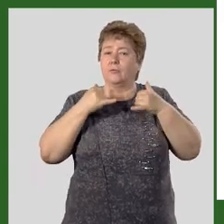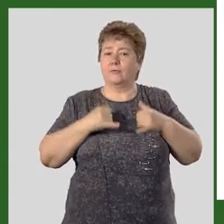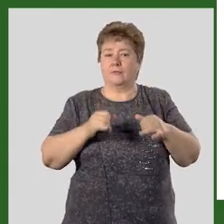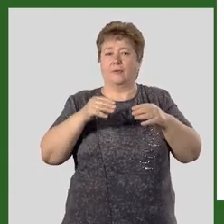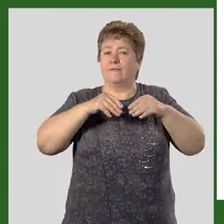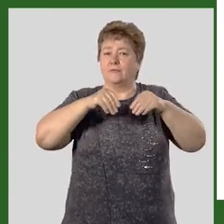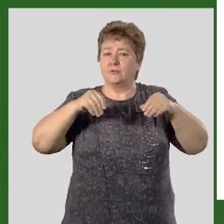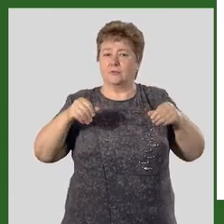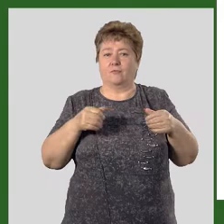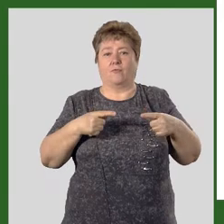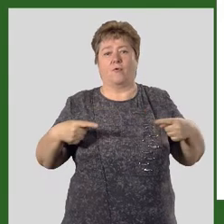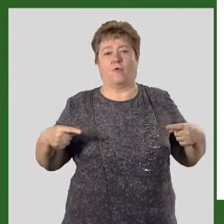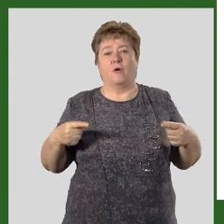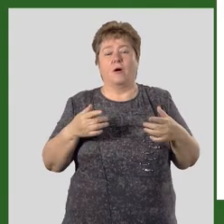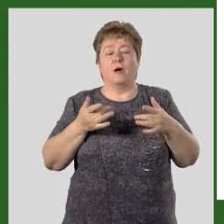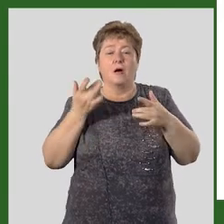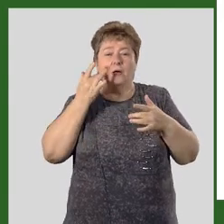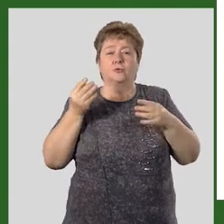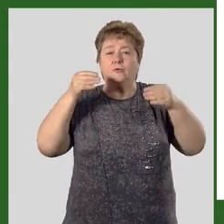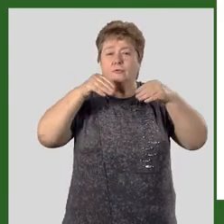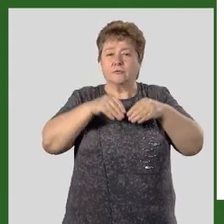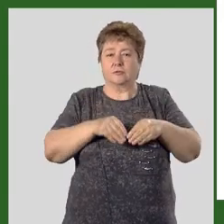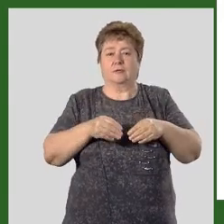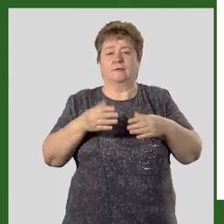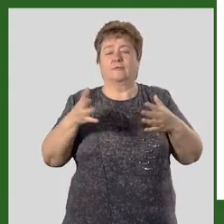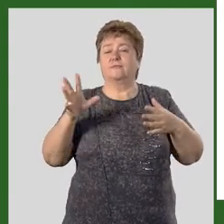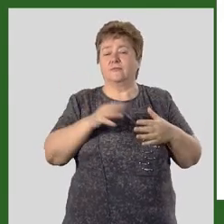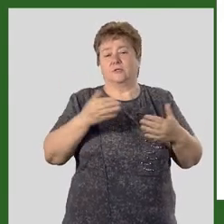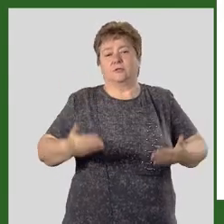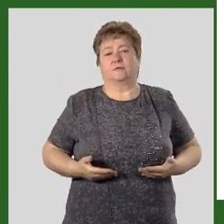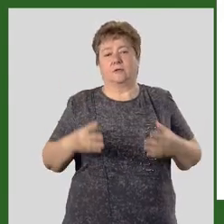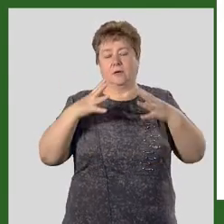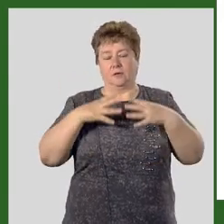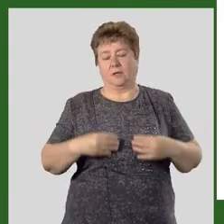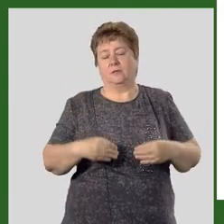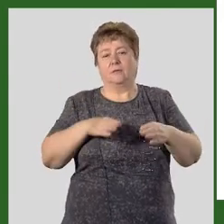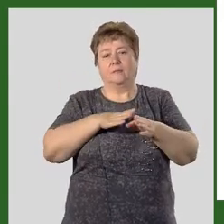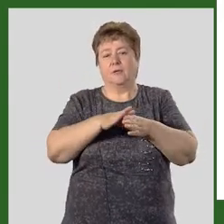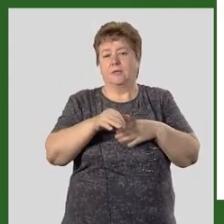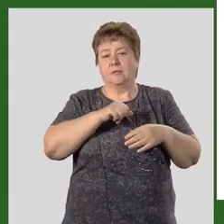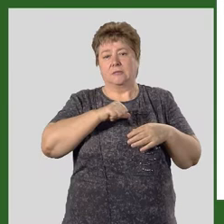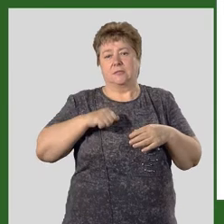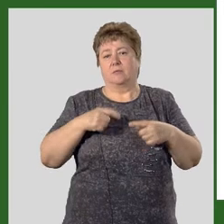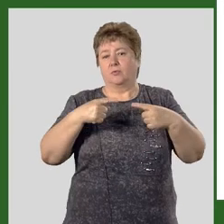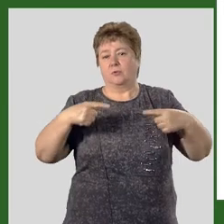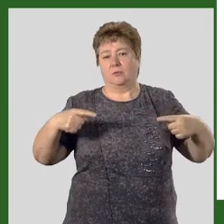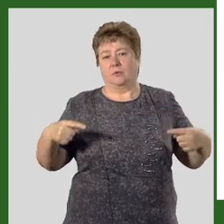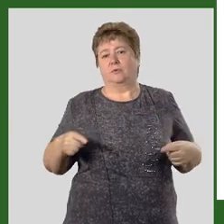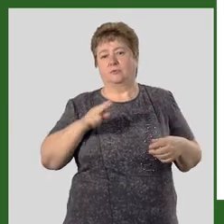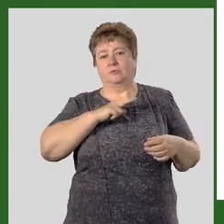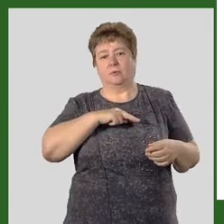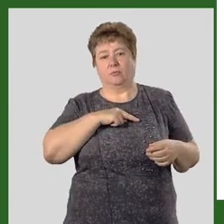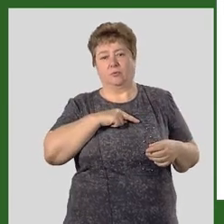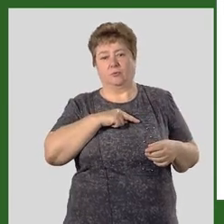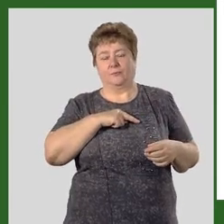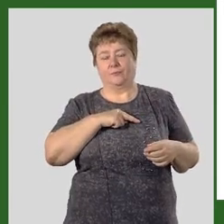уникальное вещество. Оно входит в состав всех живых организмов, выполняя самую разнообразную